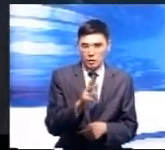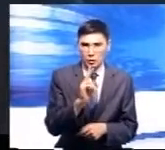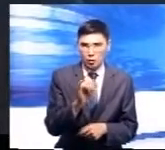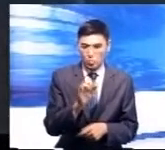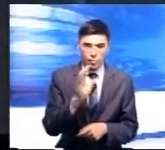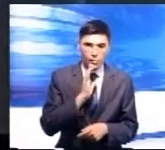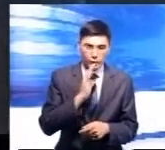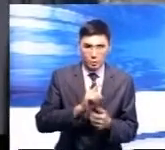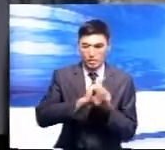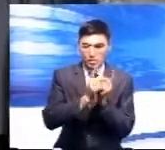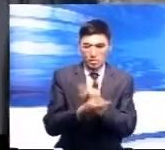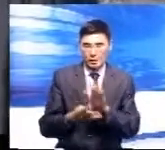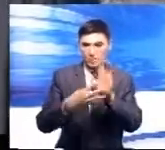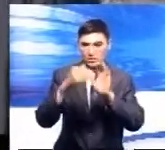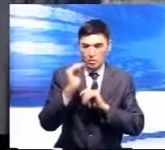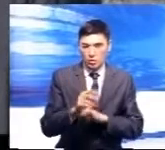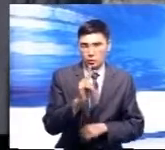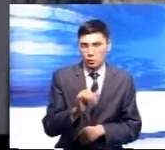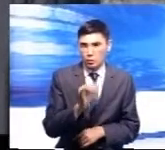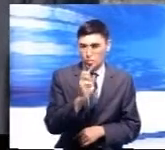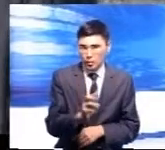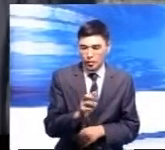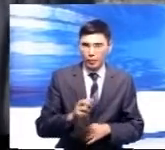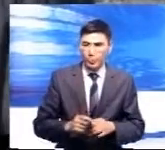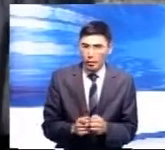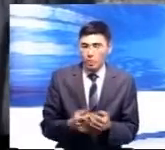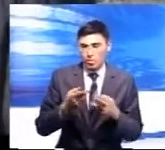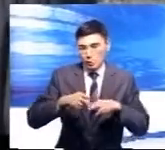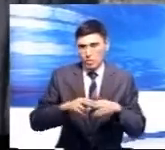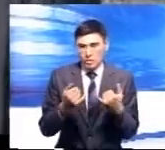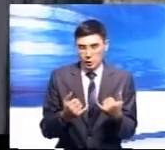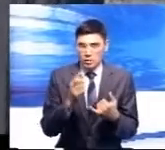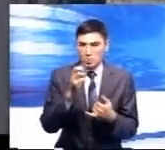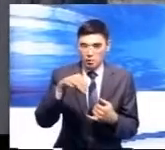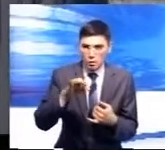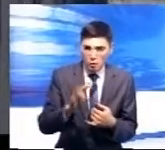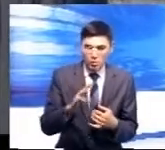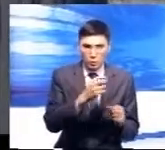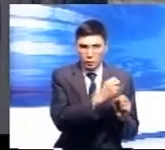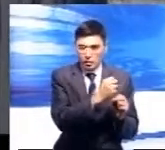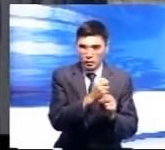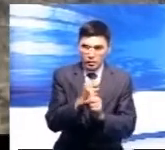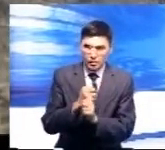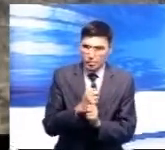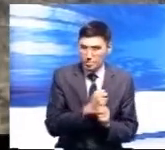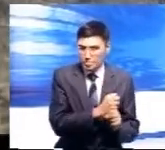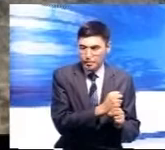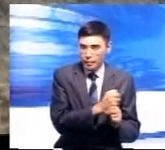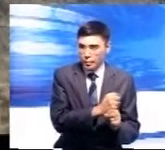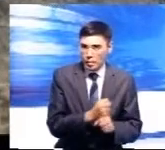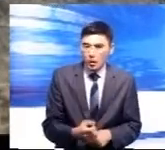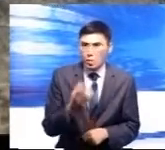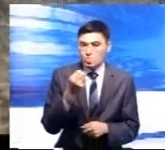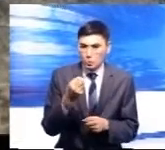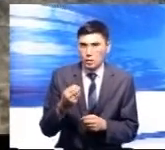кубических. Сейчас проводятся подготовительные работы по бетонированию, по укладке фундаментов. Также